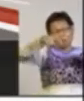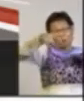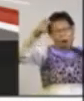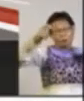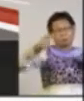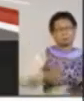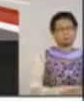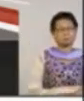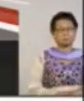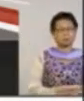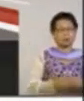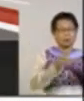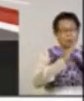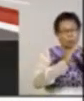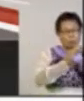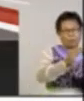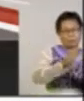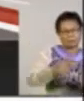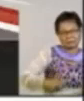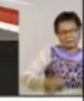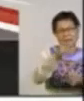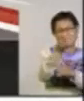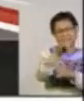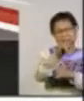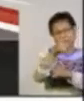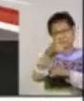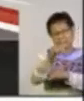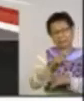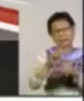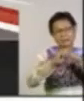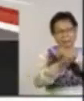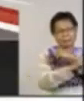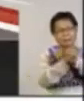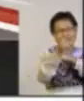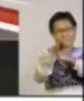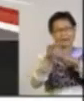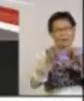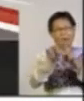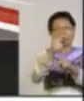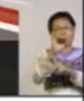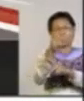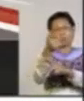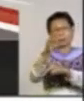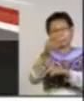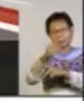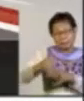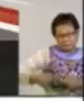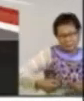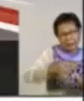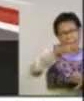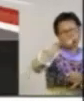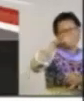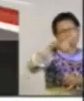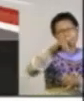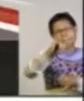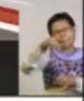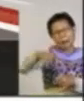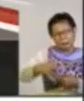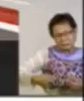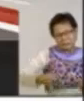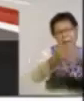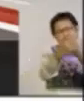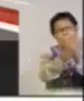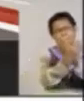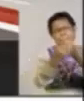Ya, antaranya penempatan di Jalan Kenanga, Taman Daya, Kampung Budiman dan sepanjang Jalan Paip dan sepanjang Jalan